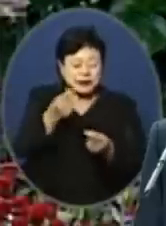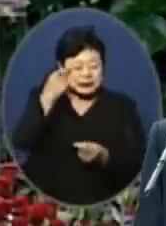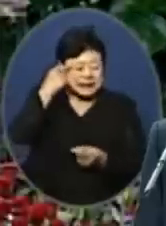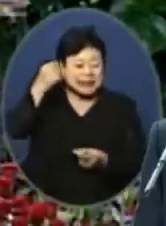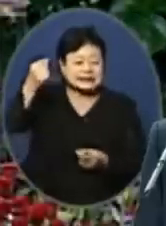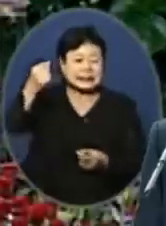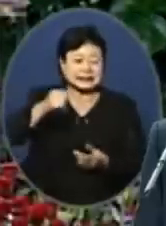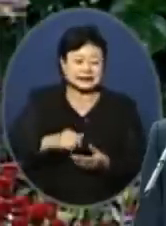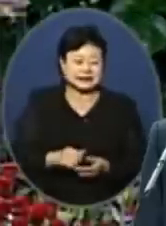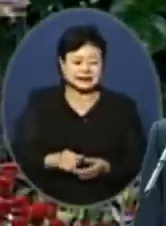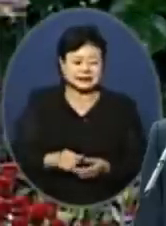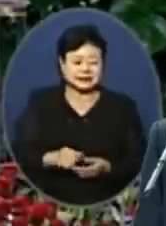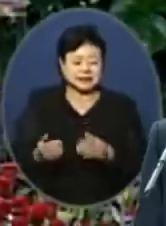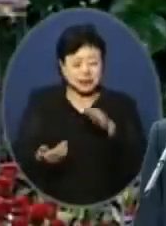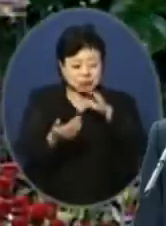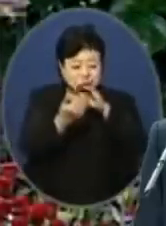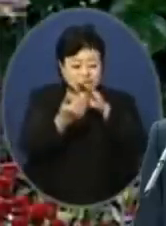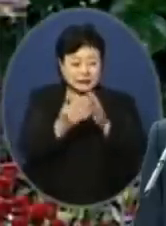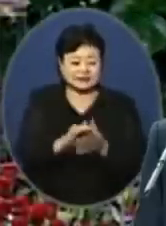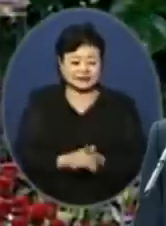말씀에 이루어졌다.